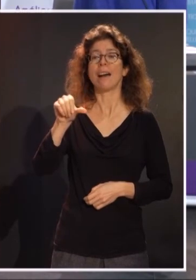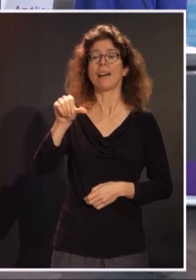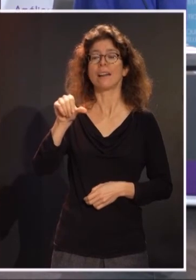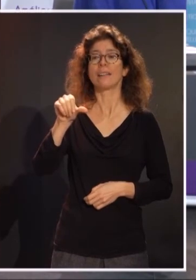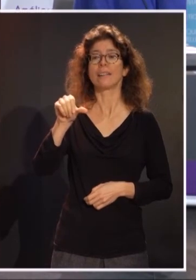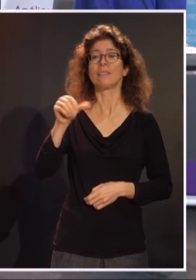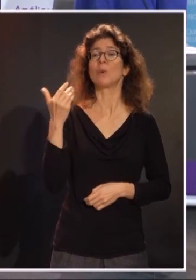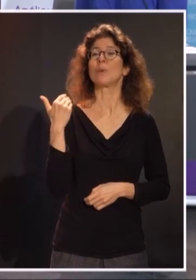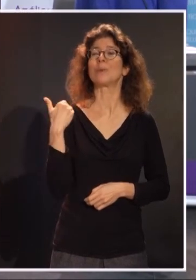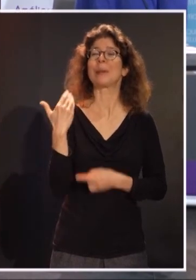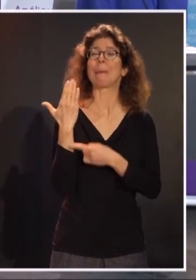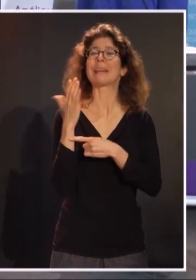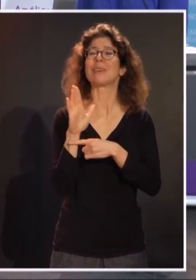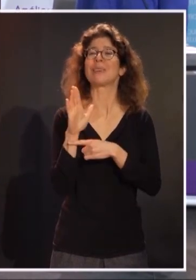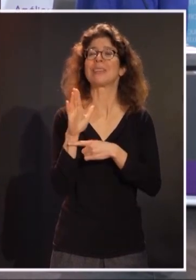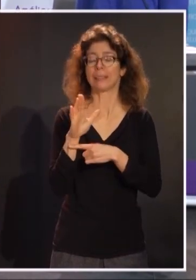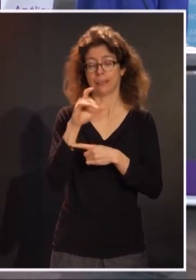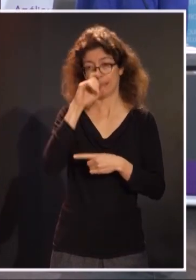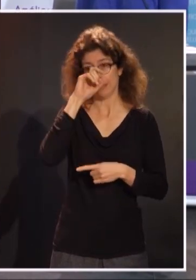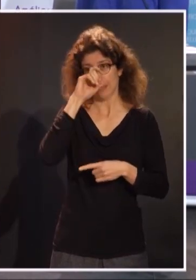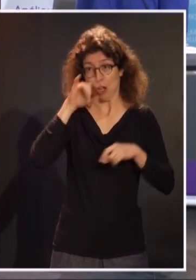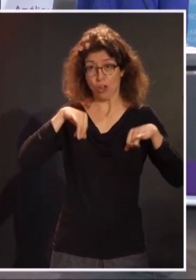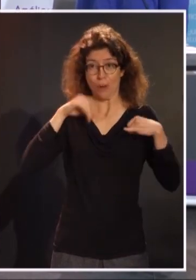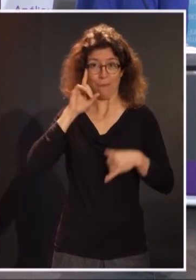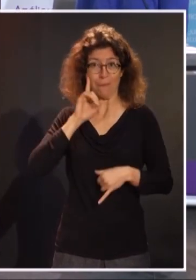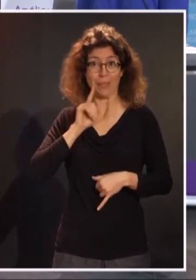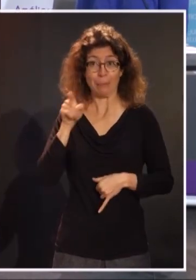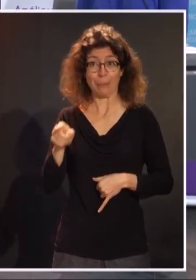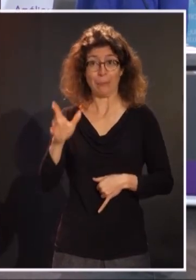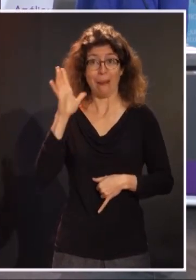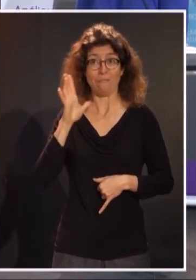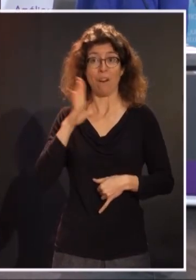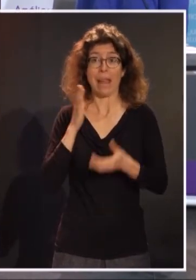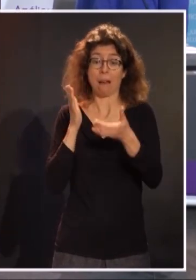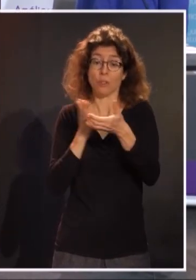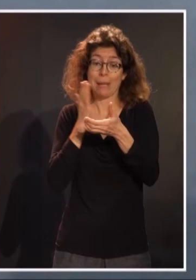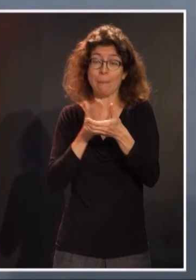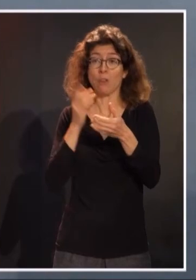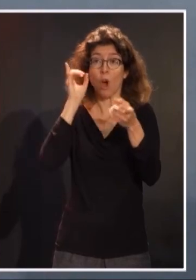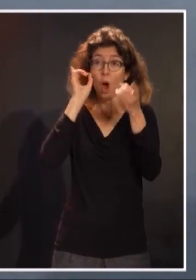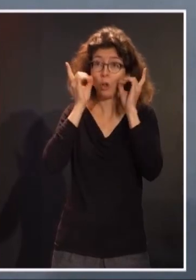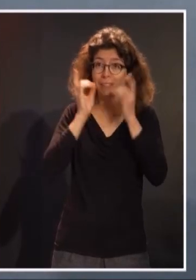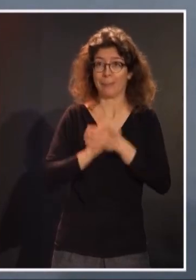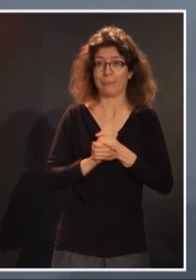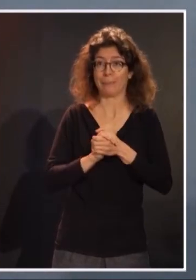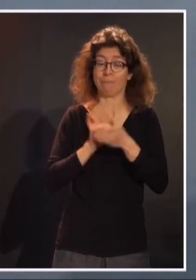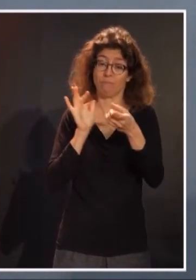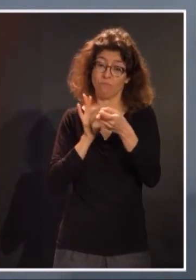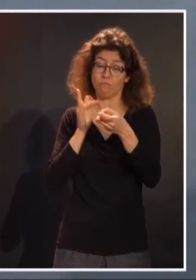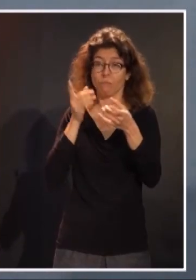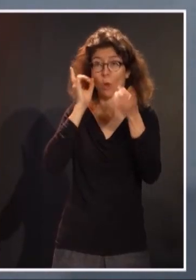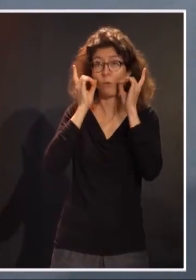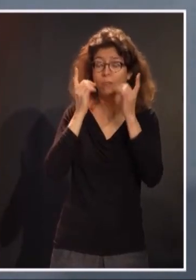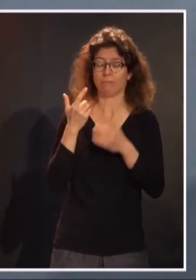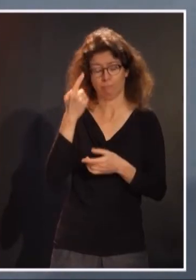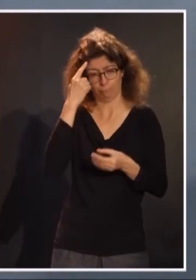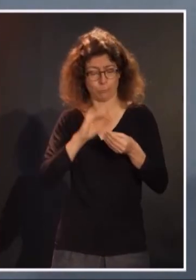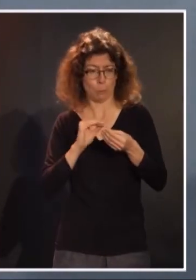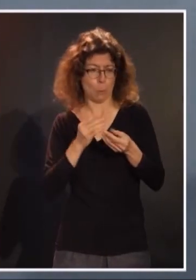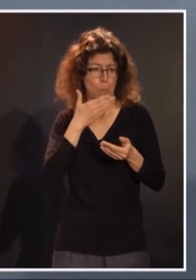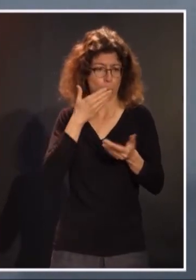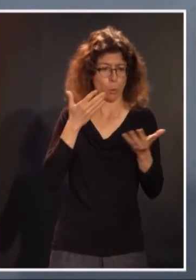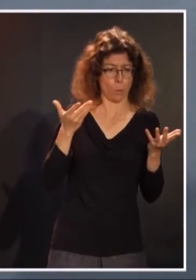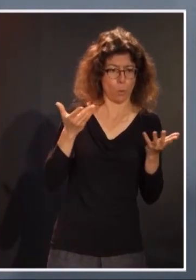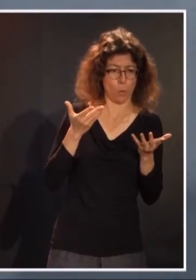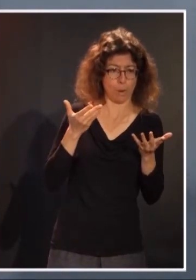j'ai présentée tout à l'heure, c'est une jeune fille qui avait un smartphone sous Android. Donc la question s'est posée du choix. Et